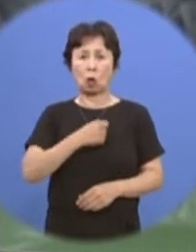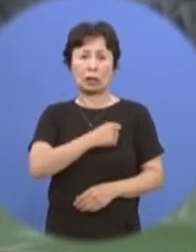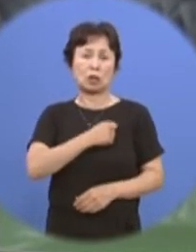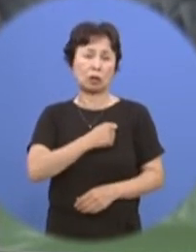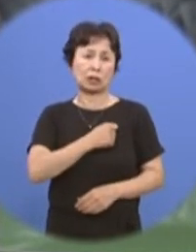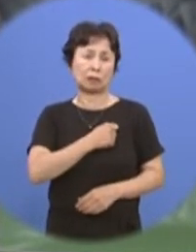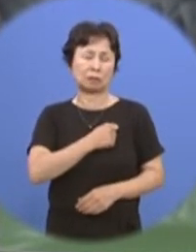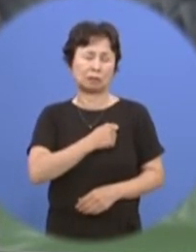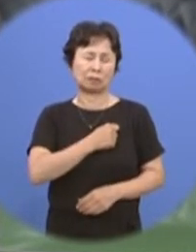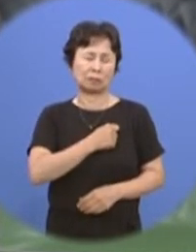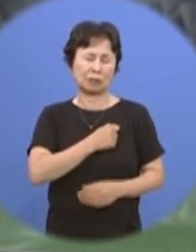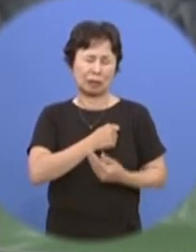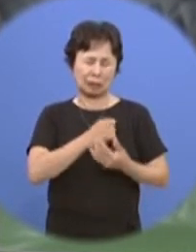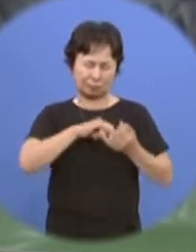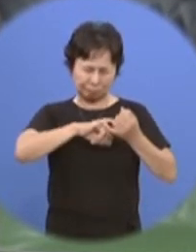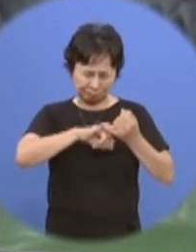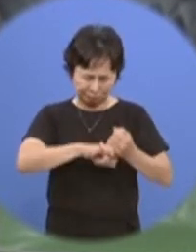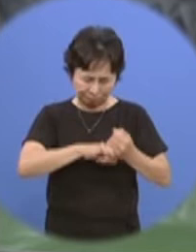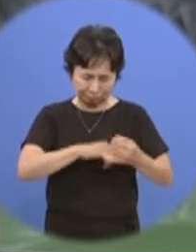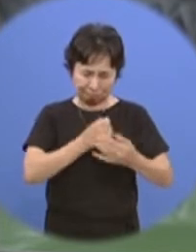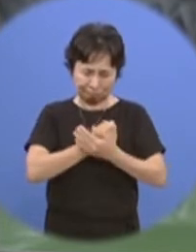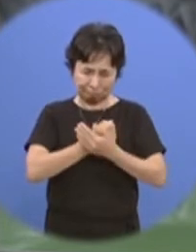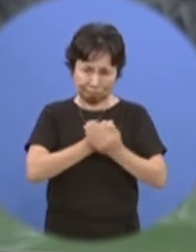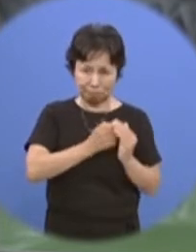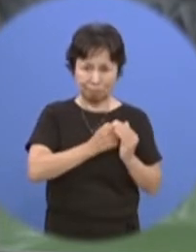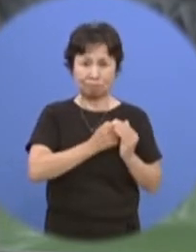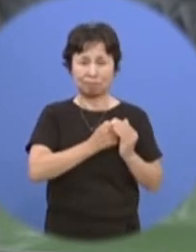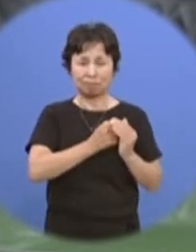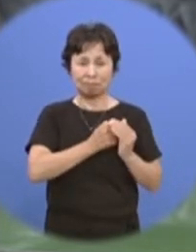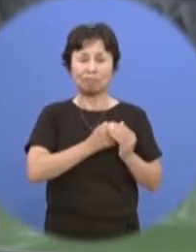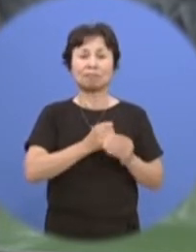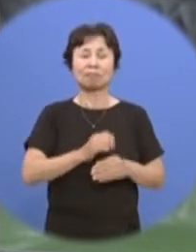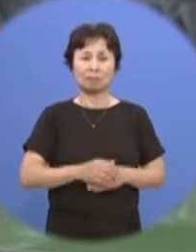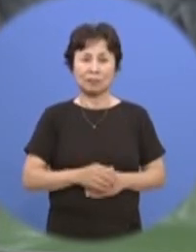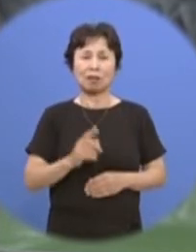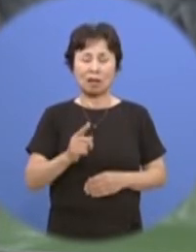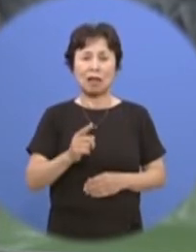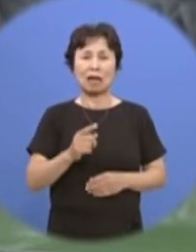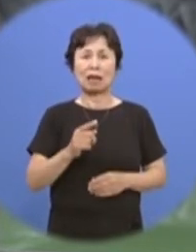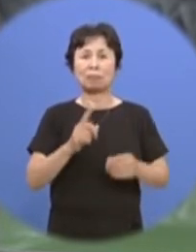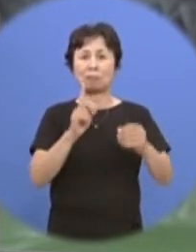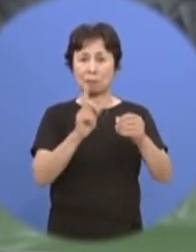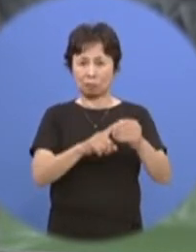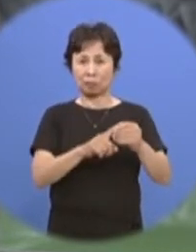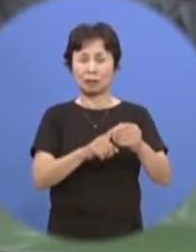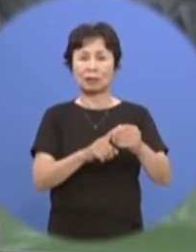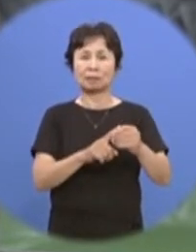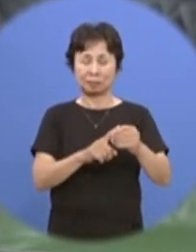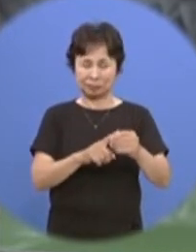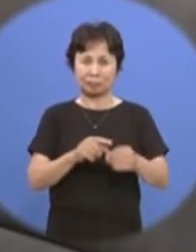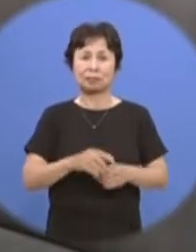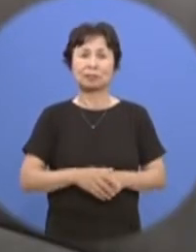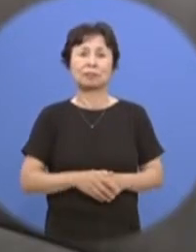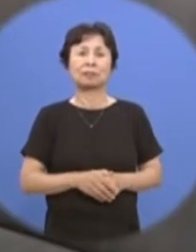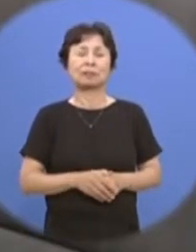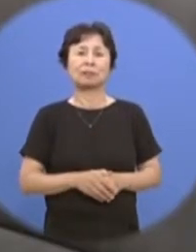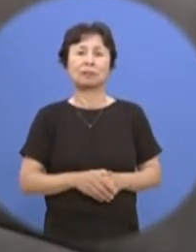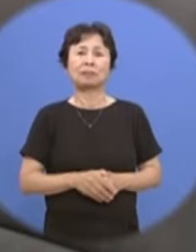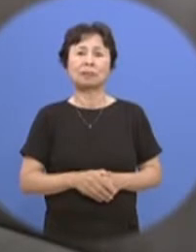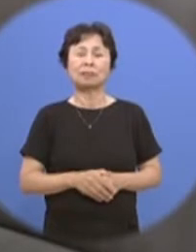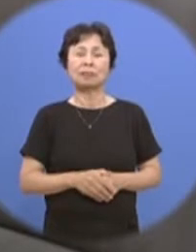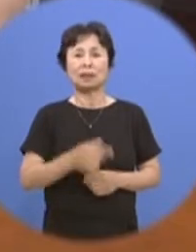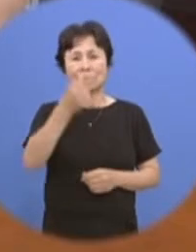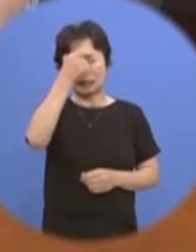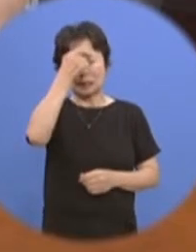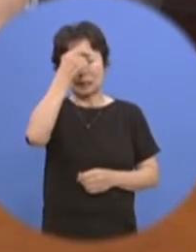の命は絶対に失わないようにしようというのが大原則ですね、被害が出た時は、